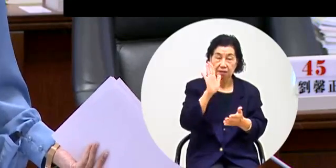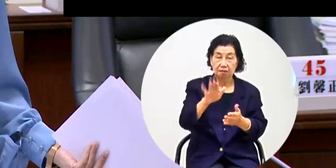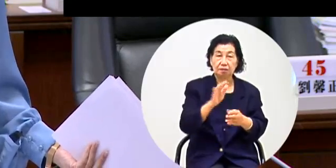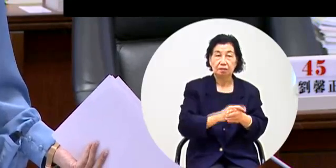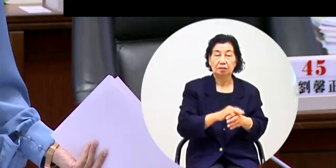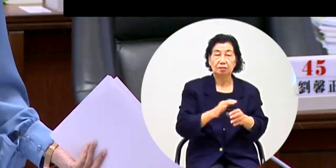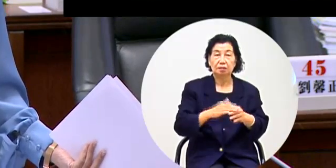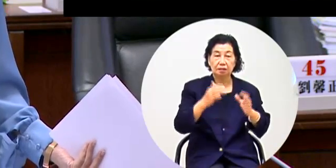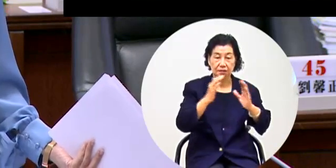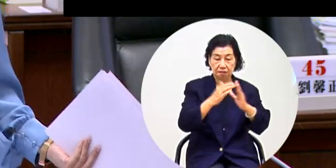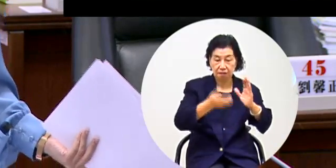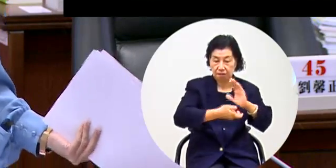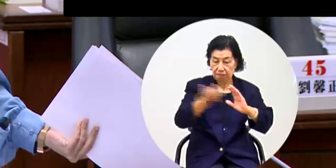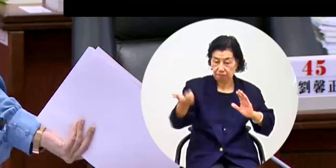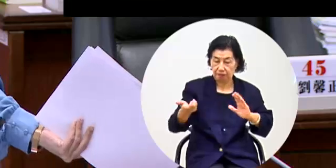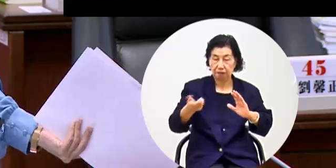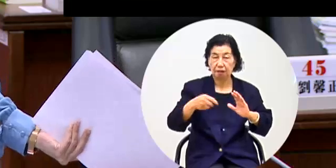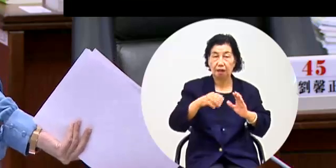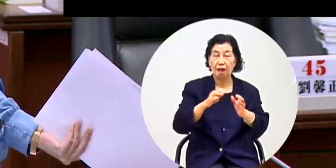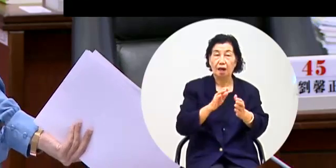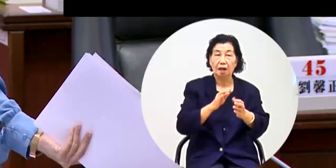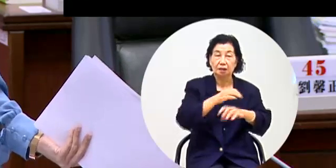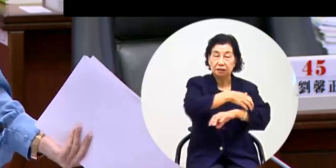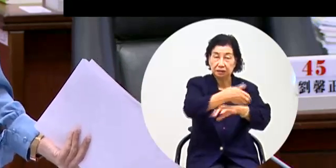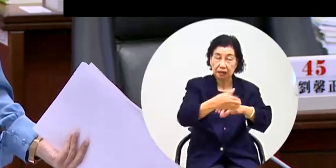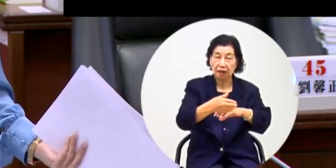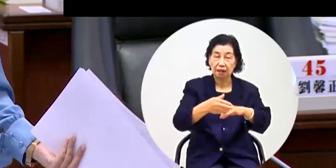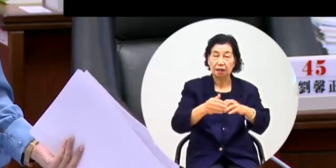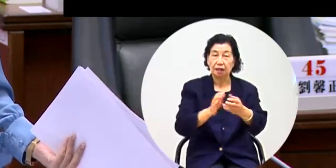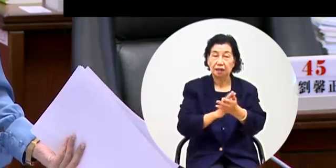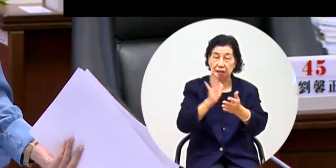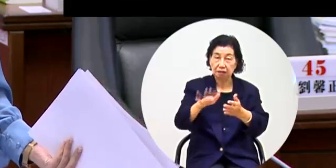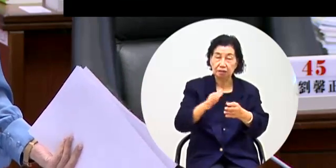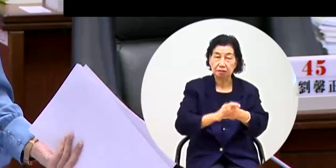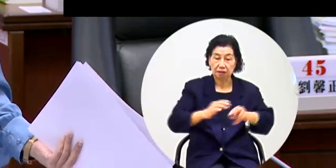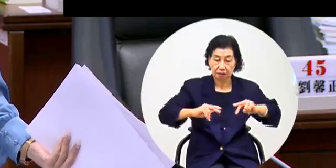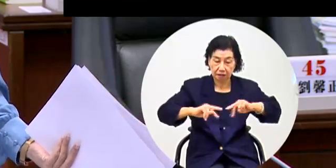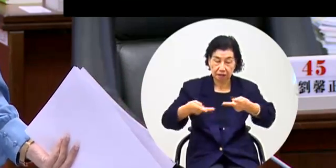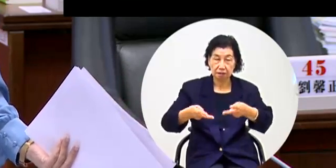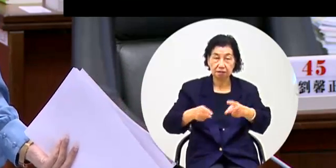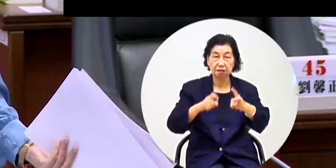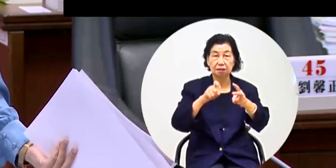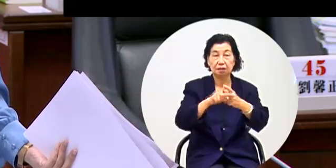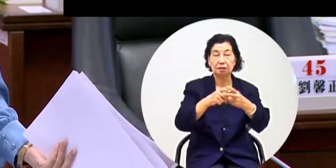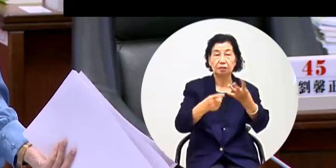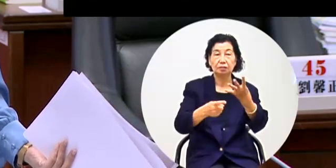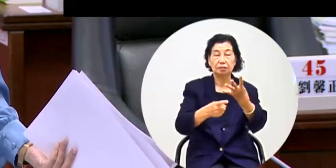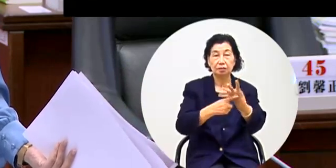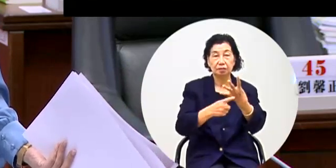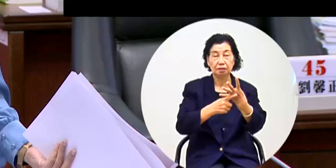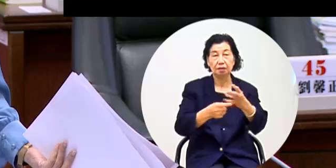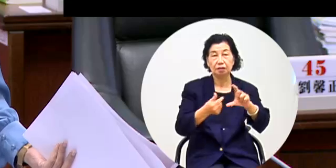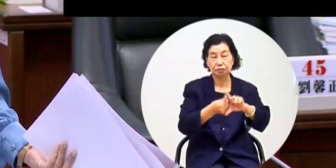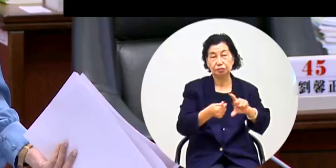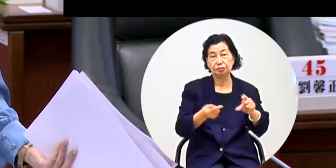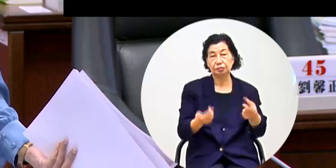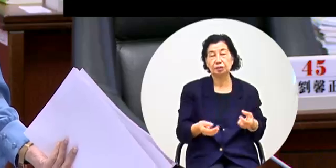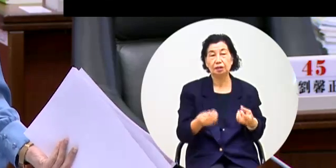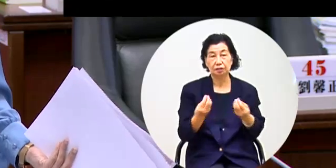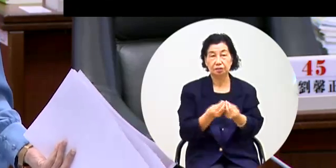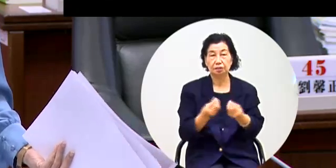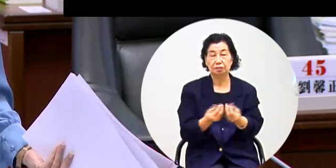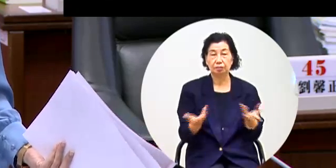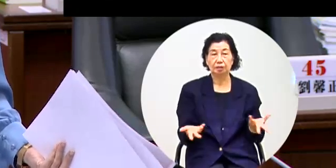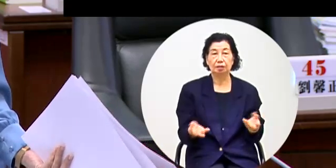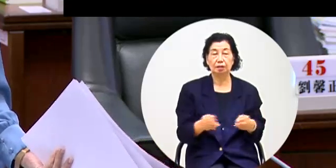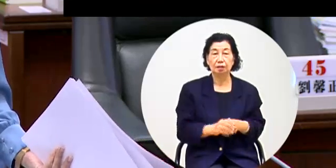会有这种状况。所以这是一个就是说我们不得不去注意的事情，是我们必须要把这些土地要做整